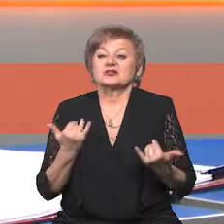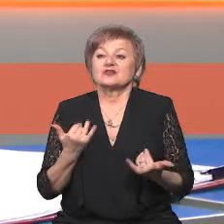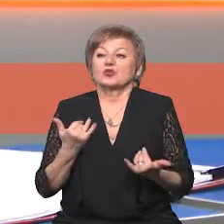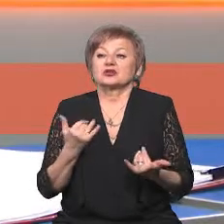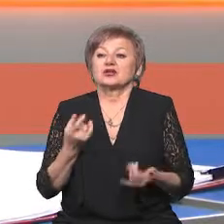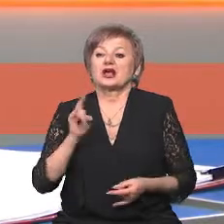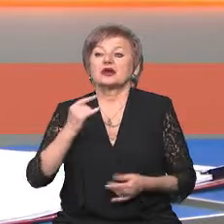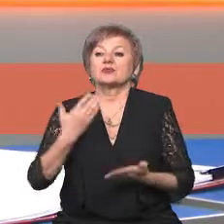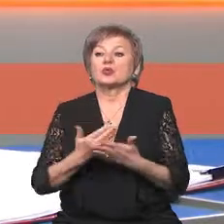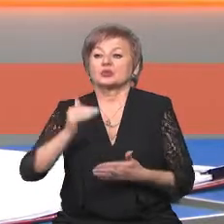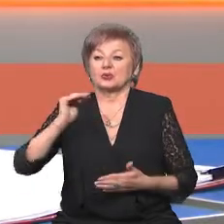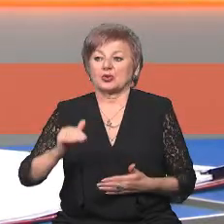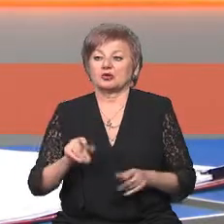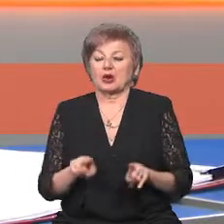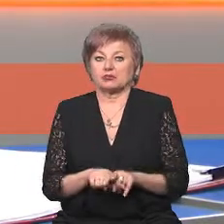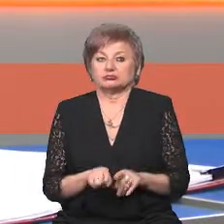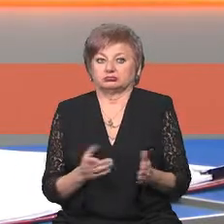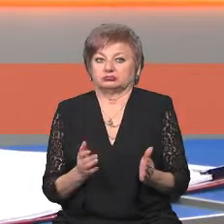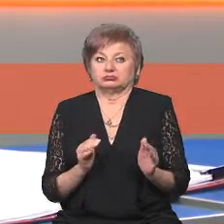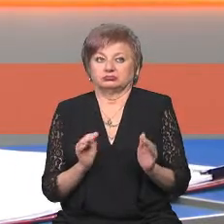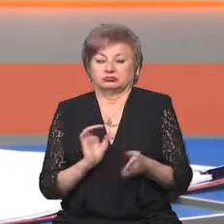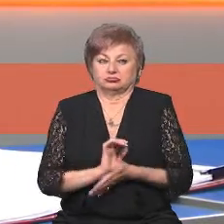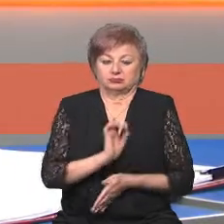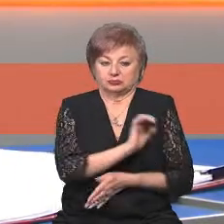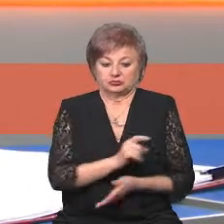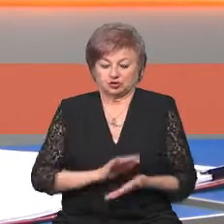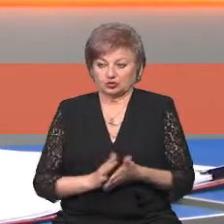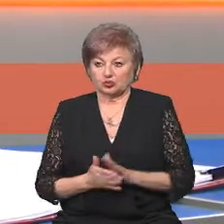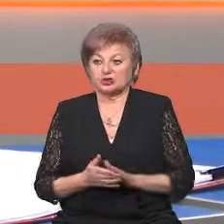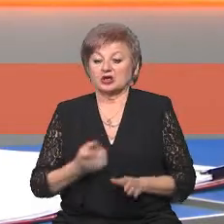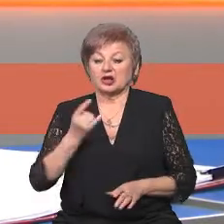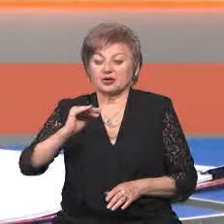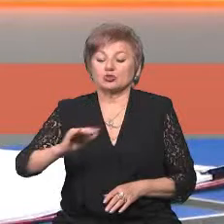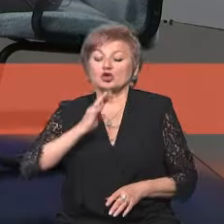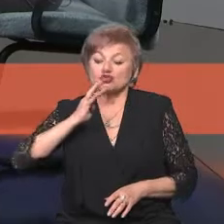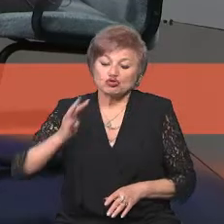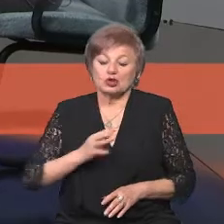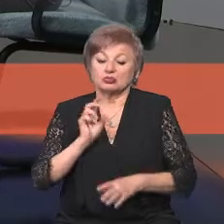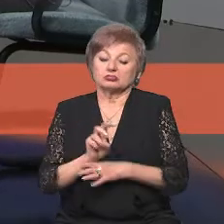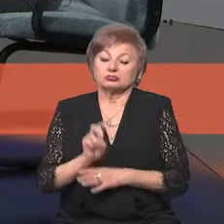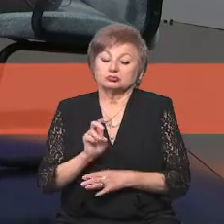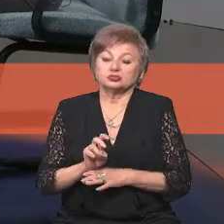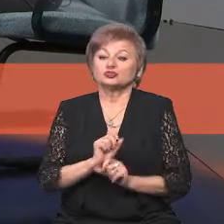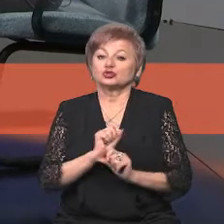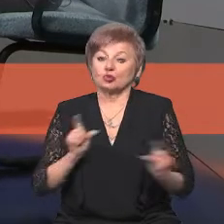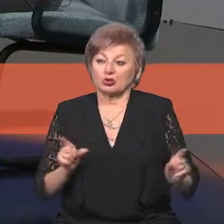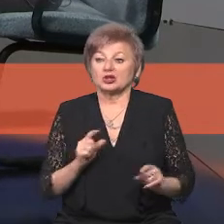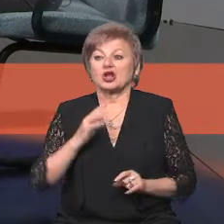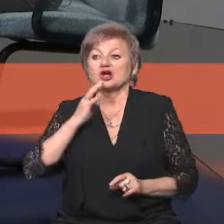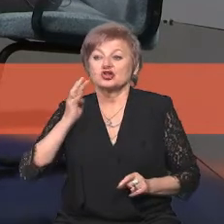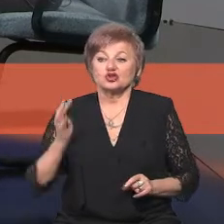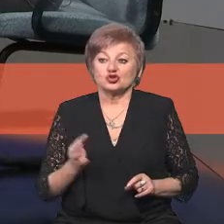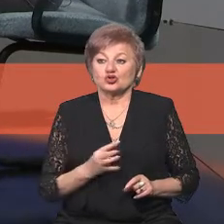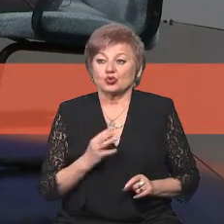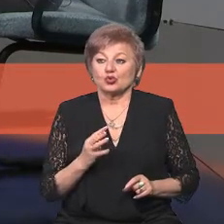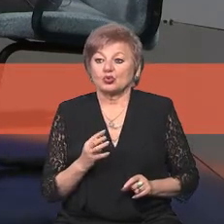дитину заручником тої ситуації, яка склалася. Дитина 4 роки ходила в школу. 4 роки вона тільки